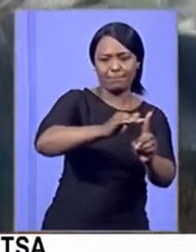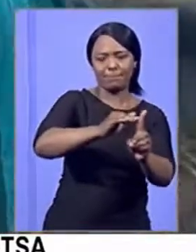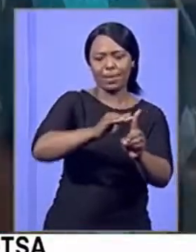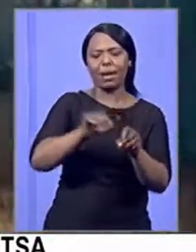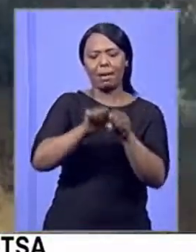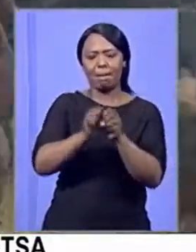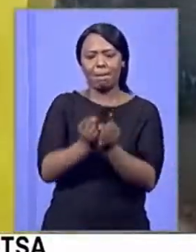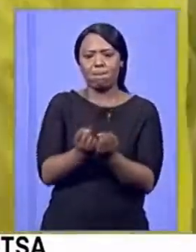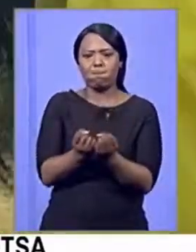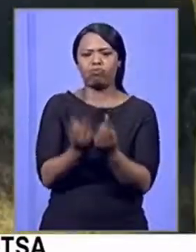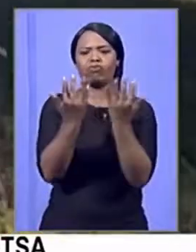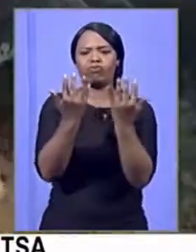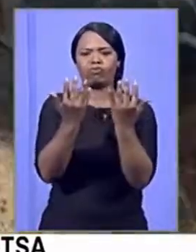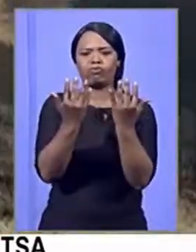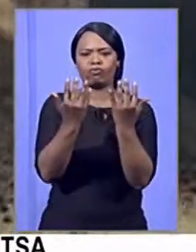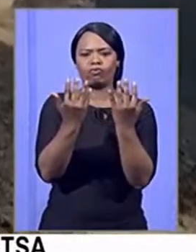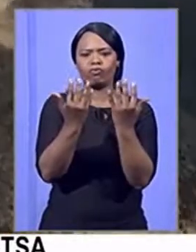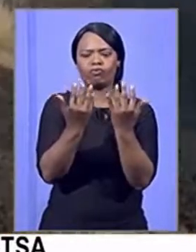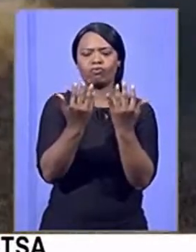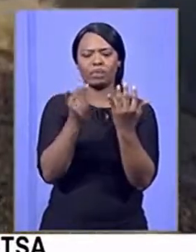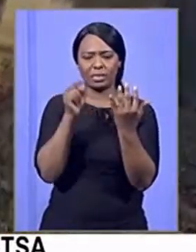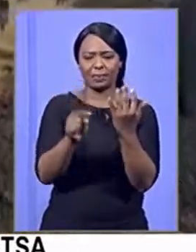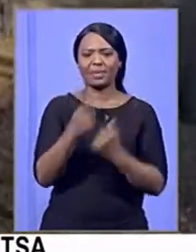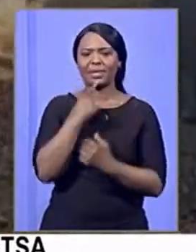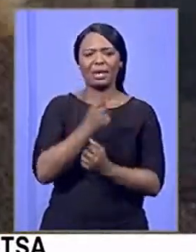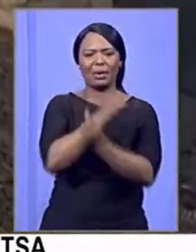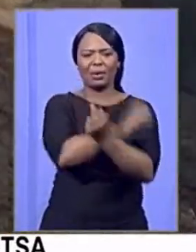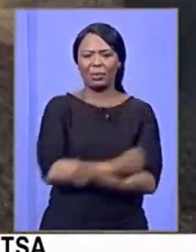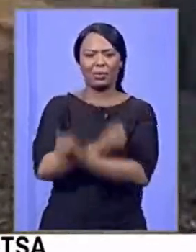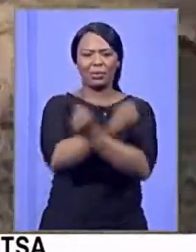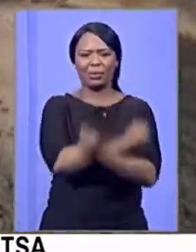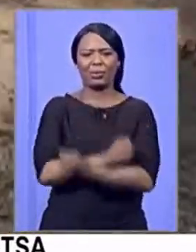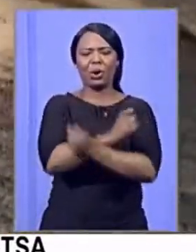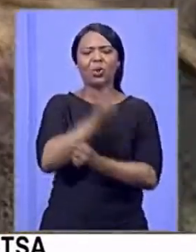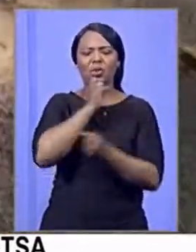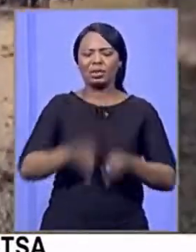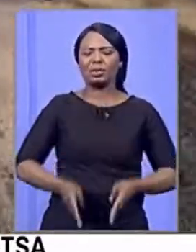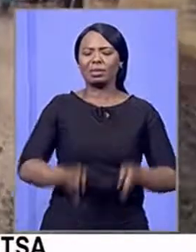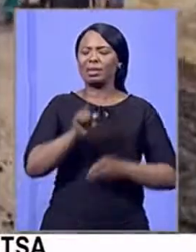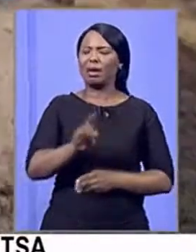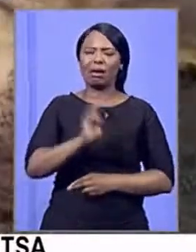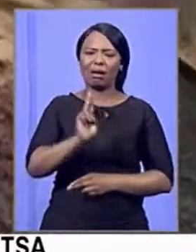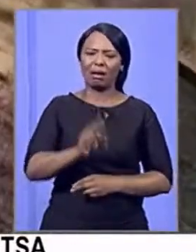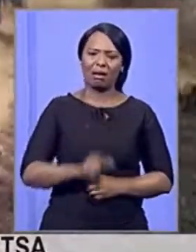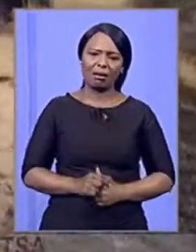R34 ba ipiletsa ka le reng dilori di se dumelwe ho sebedisa mmila oo.